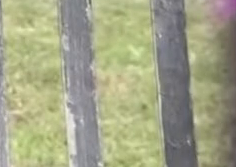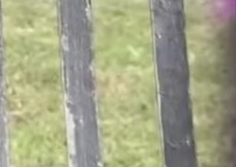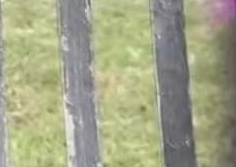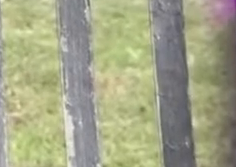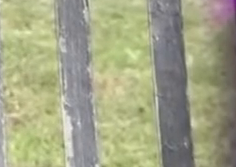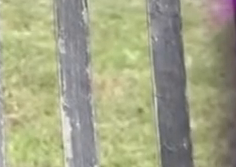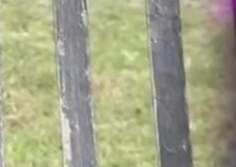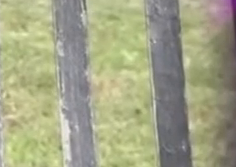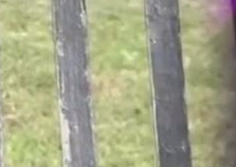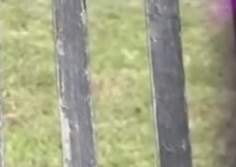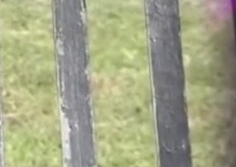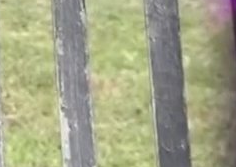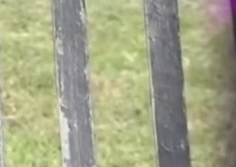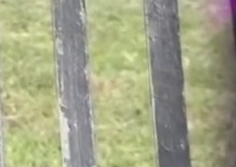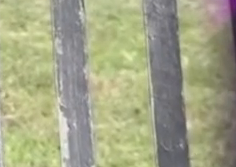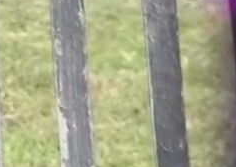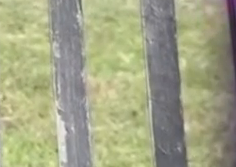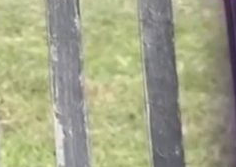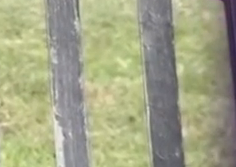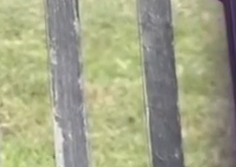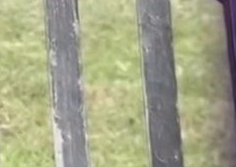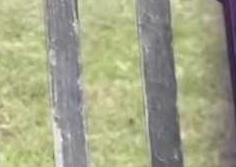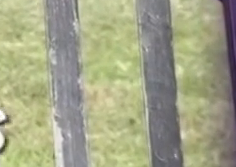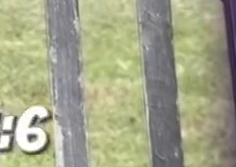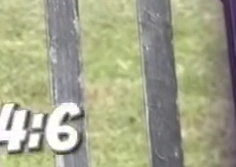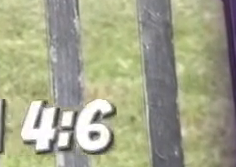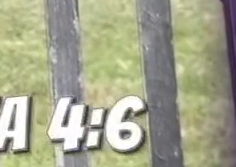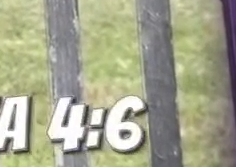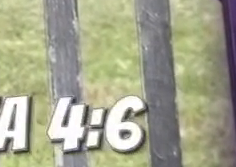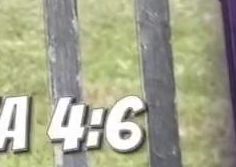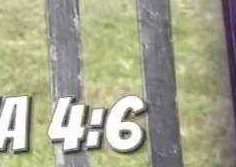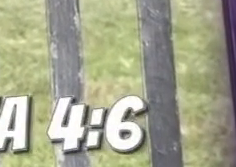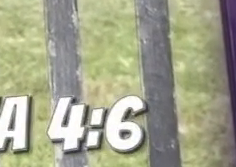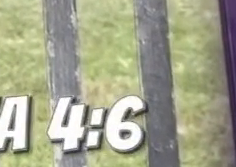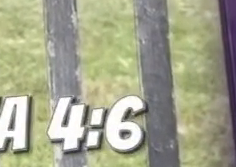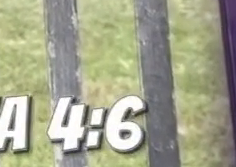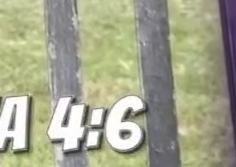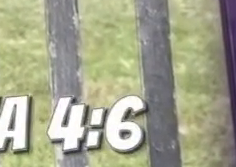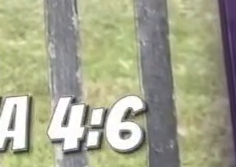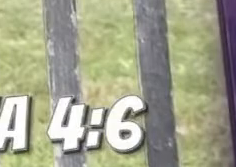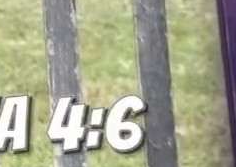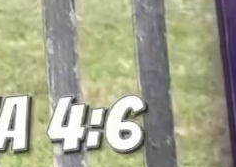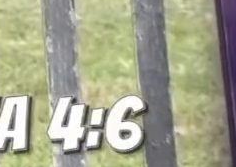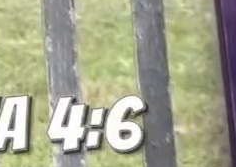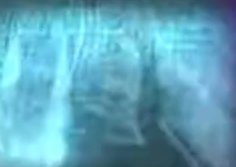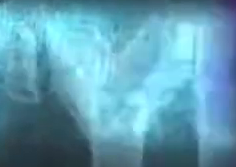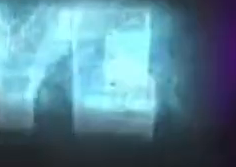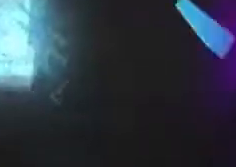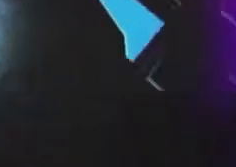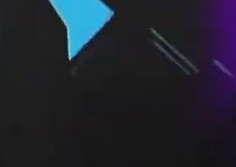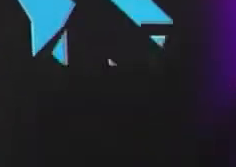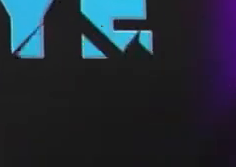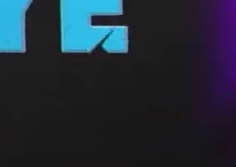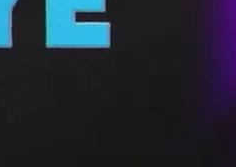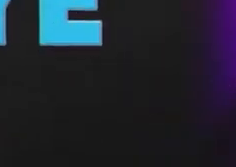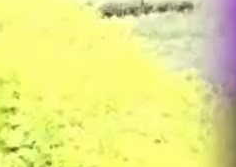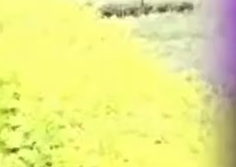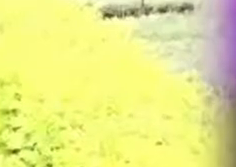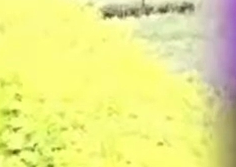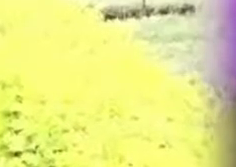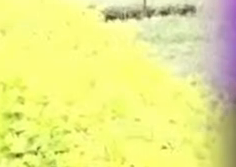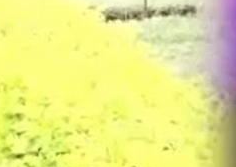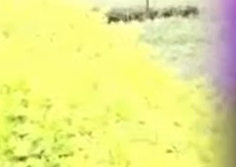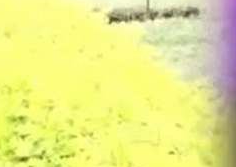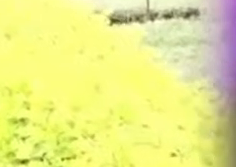Biblia ndito ya ngaiyo sea kilungu chakana musuwaza tatu ya siya anduma kwa mea ni kwa umaji.